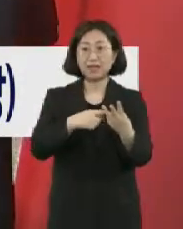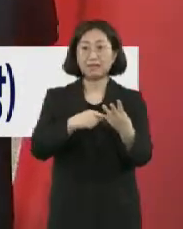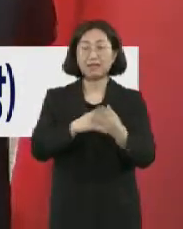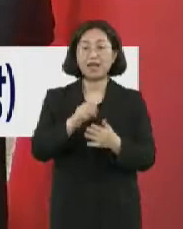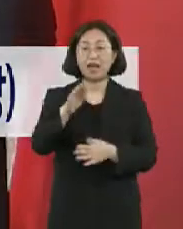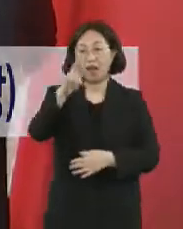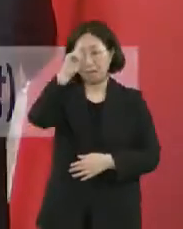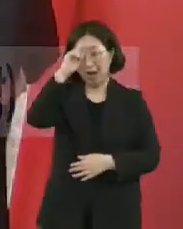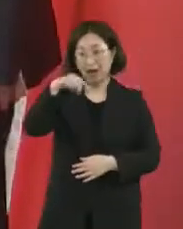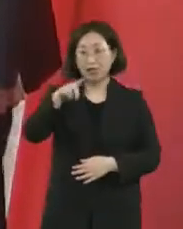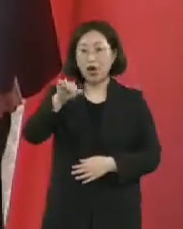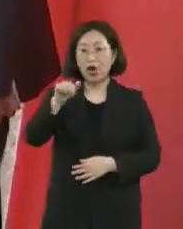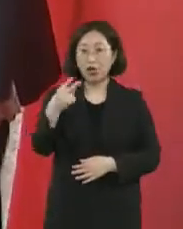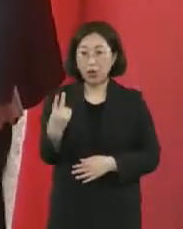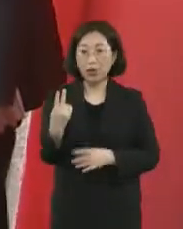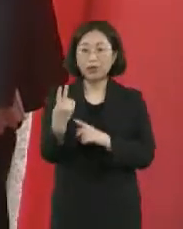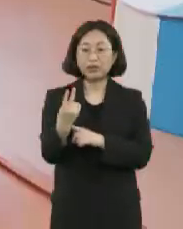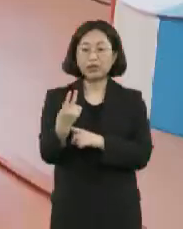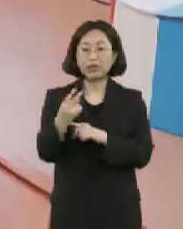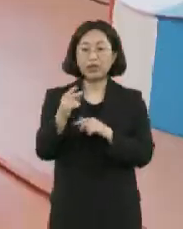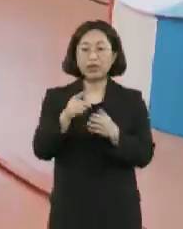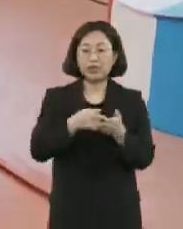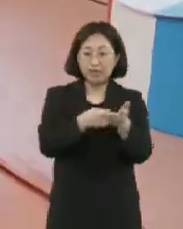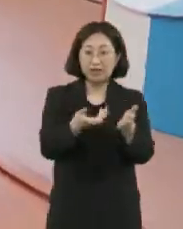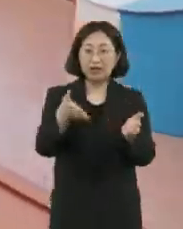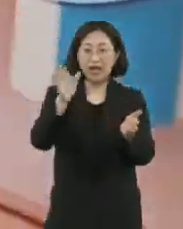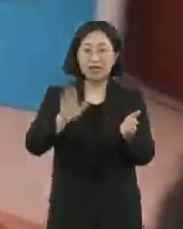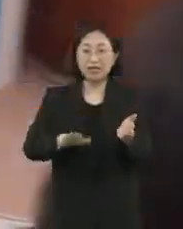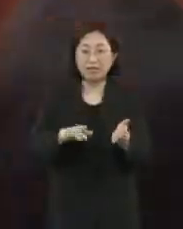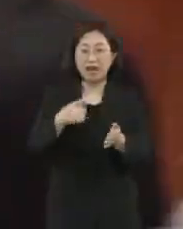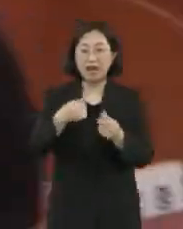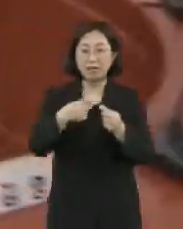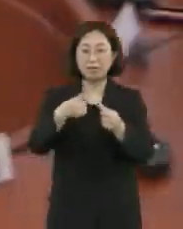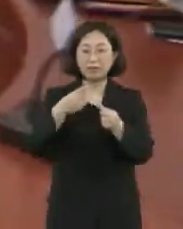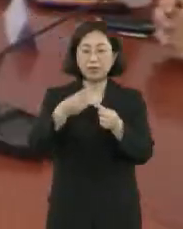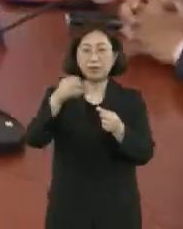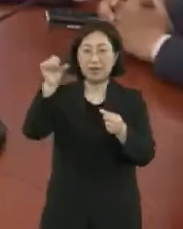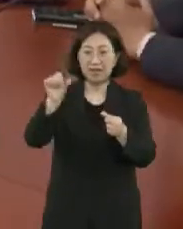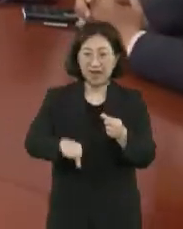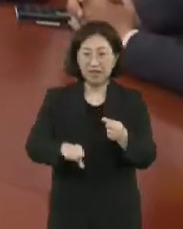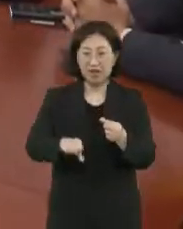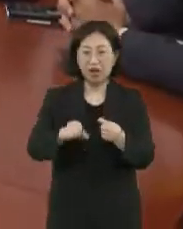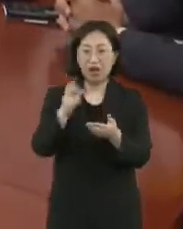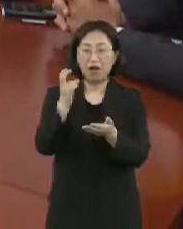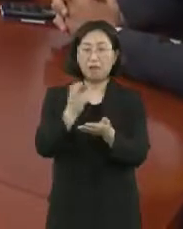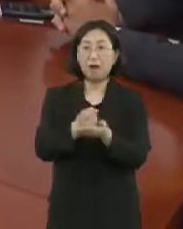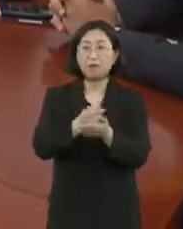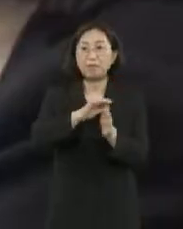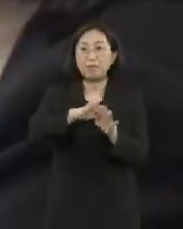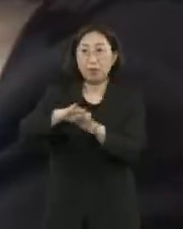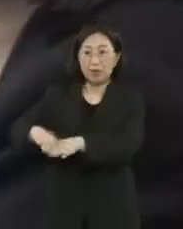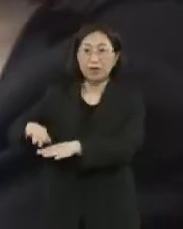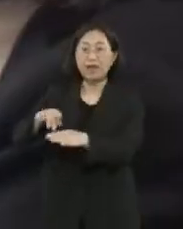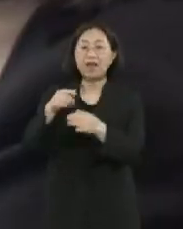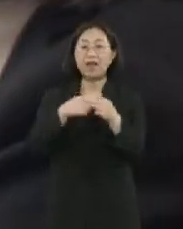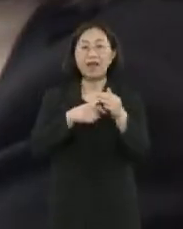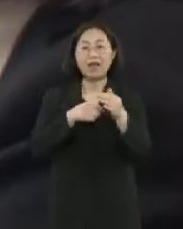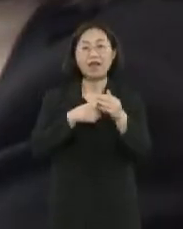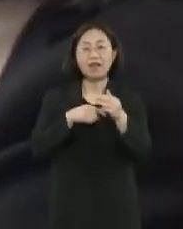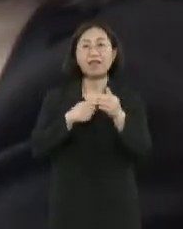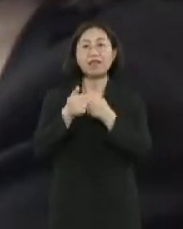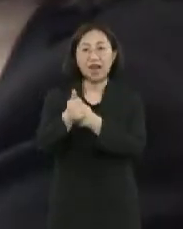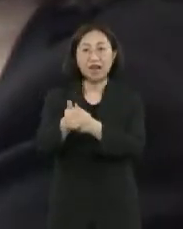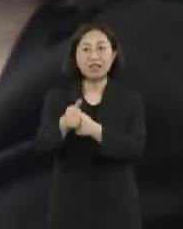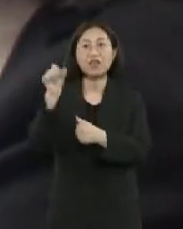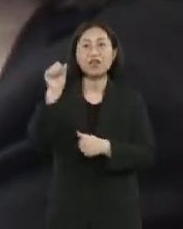박상규 전 대전시장은 공천 신청을 했지만 동료 선거구 3번이상 낙선 자 공천 배제 라는 규정이 적용돼 경선 후보에서